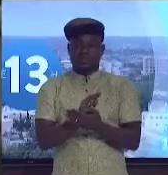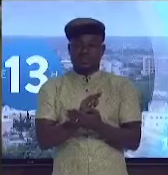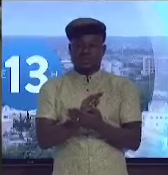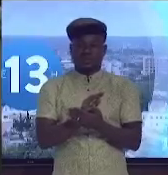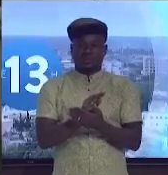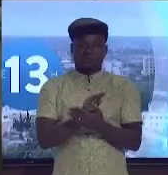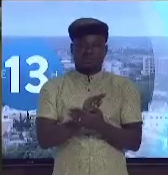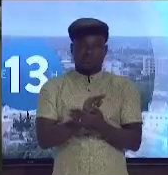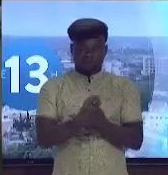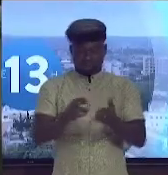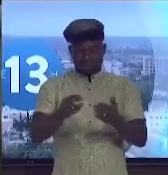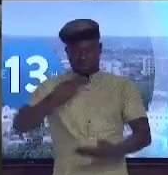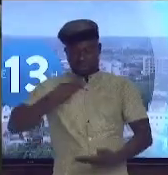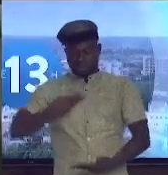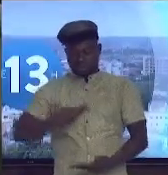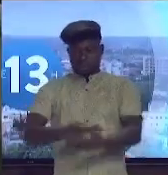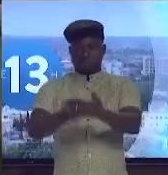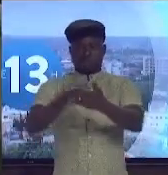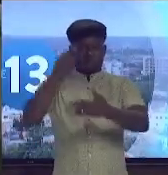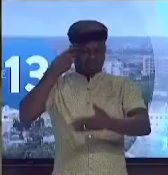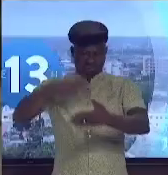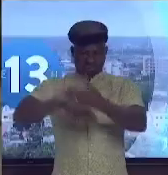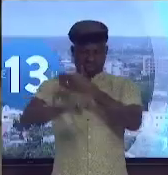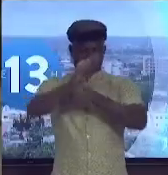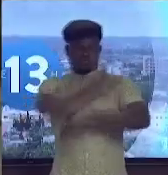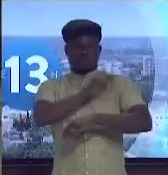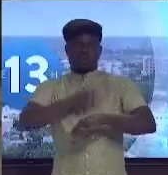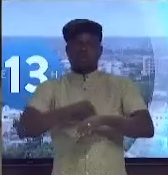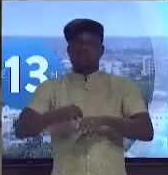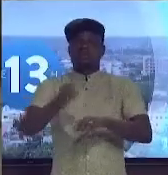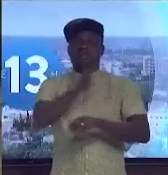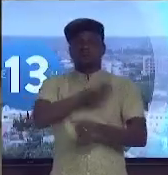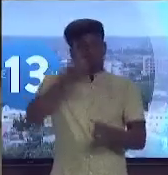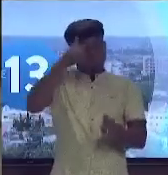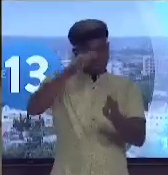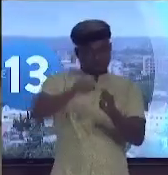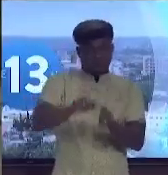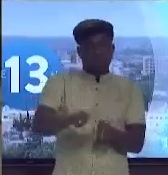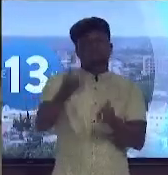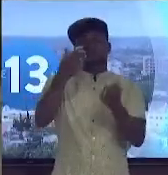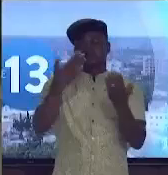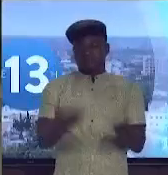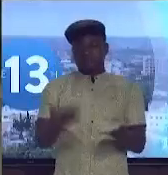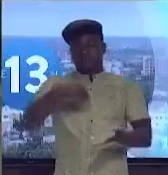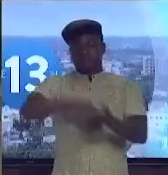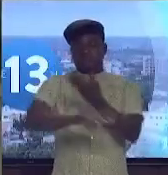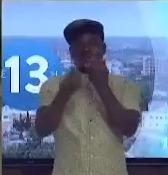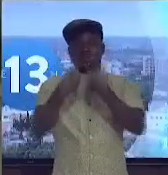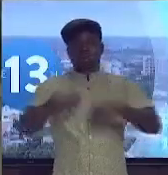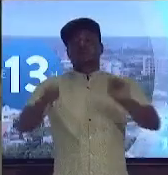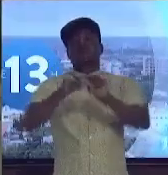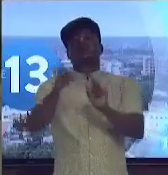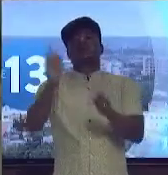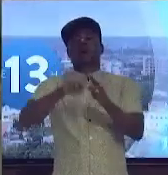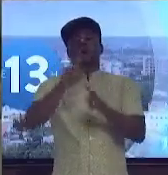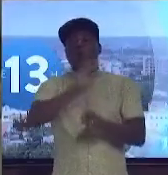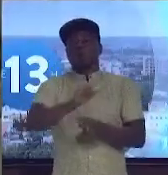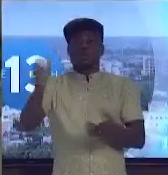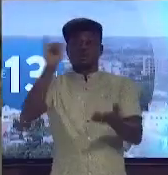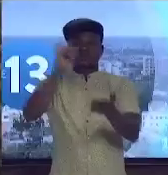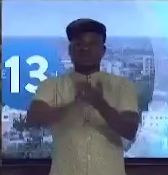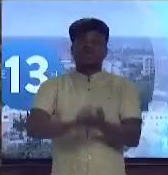La naissance du prophète Mahomet célébrée ici au quartier Amdalaï de Ouagadougou. Cette année